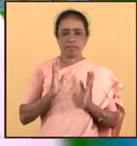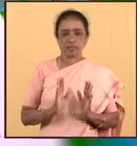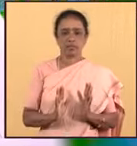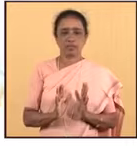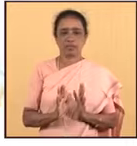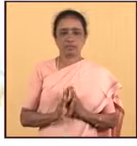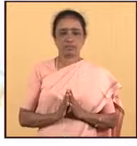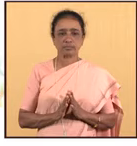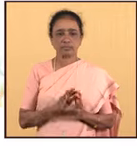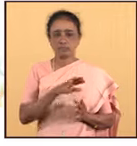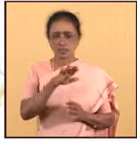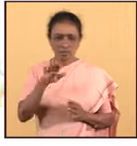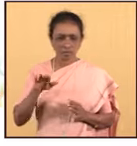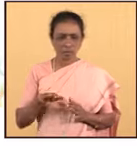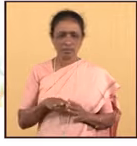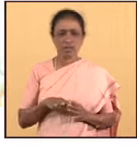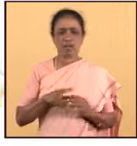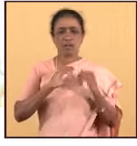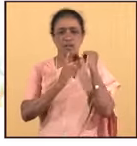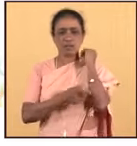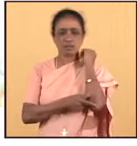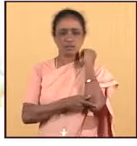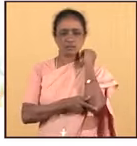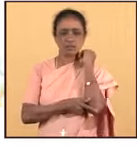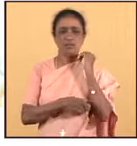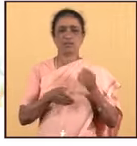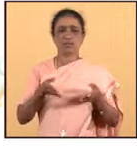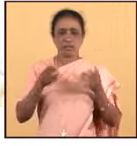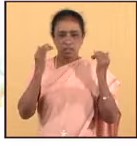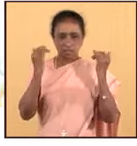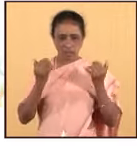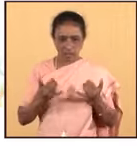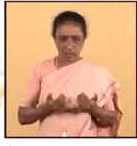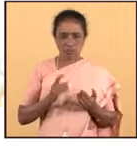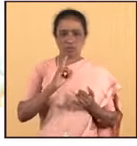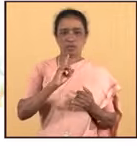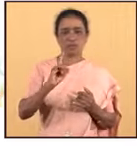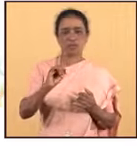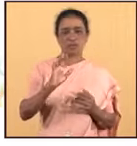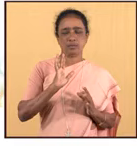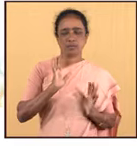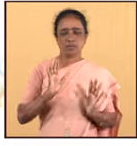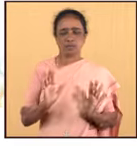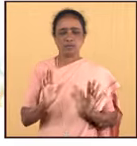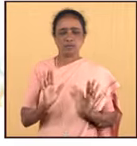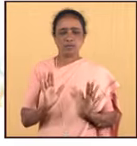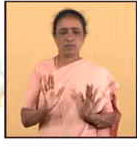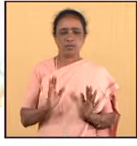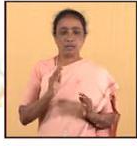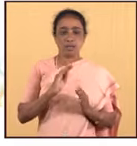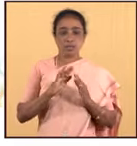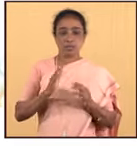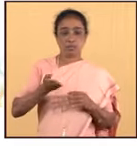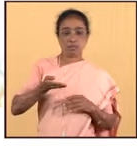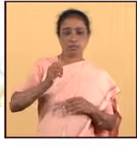நாம் நினைச்சினோம் வளர்த்து கொள்ள வேண்டும். அப்ப முடிவுரைன்னு பாத்தீங்க அப்படின்னா, இந்தியா ஒரு சமய சார்பற்ற நாடு.